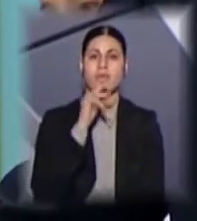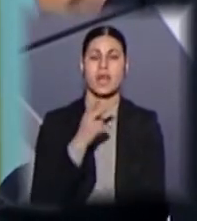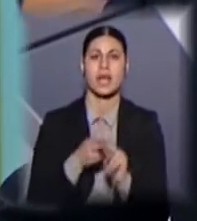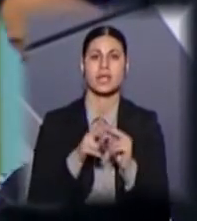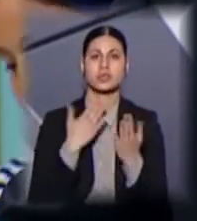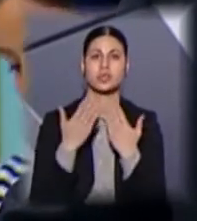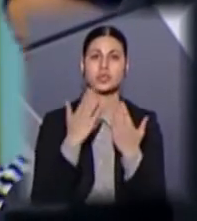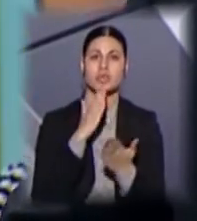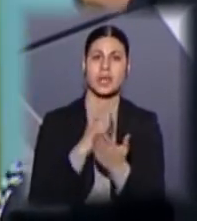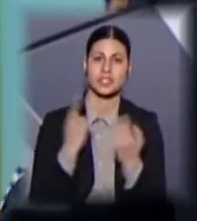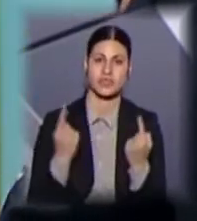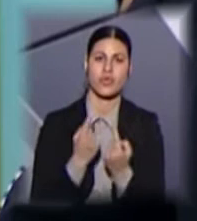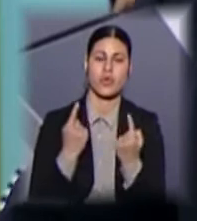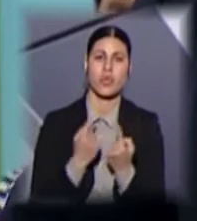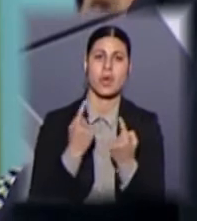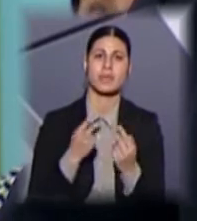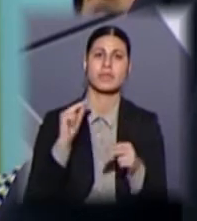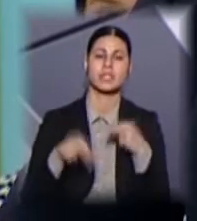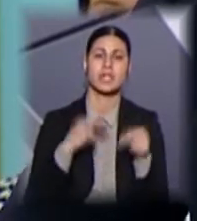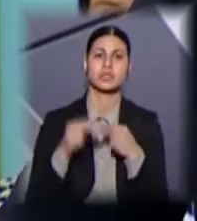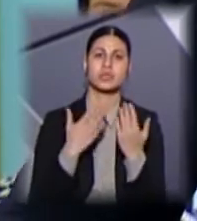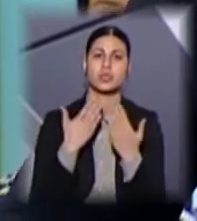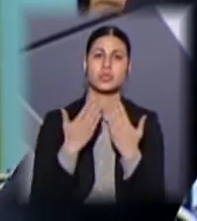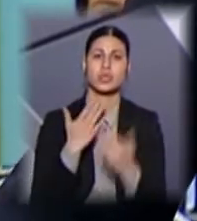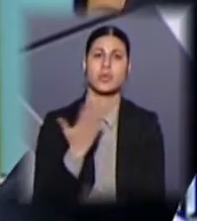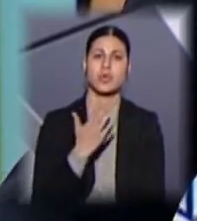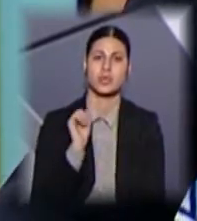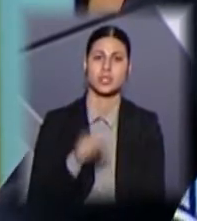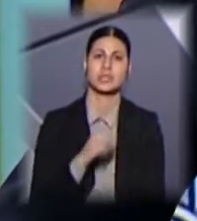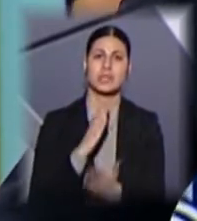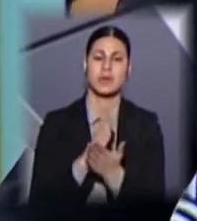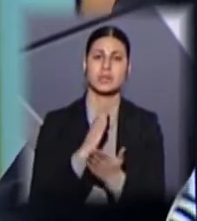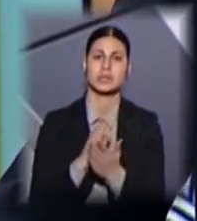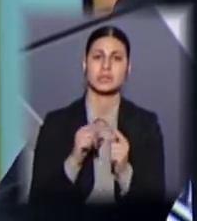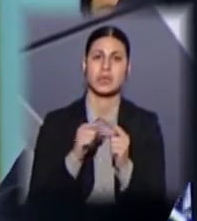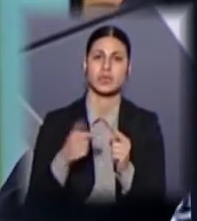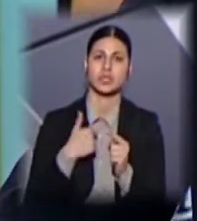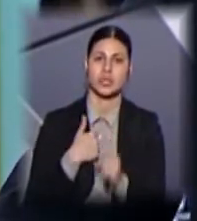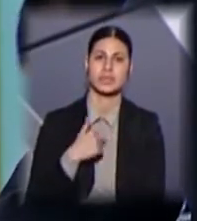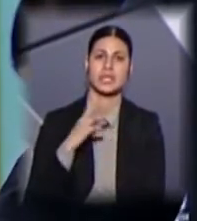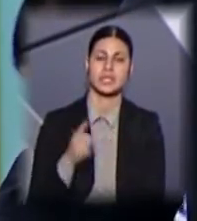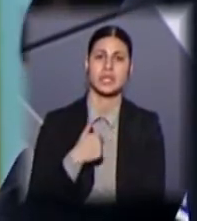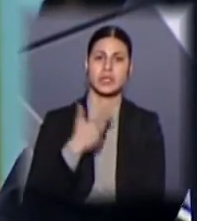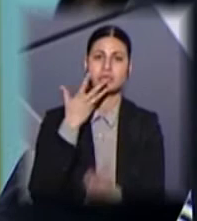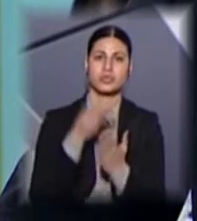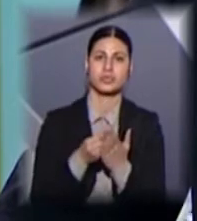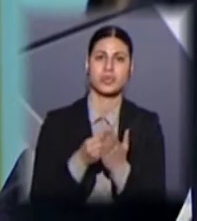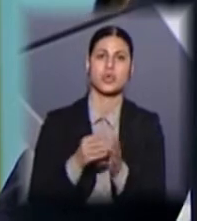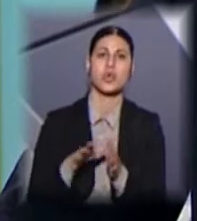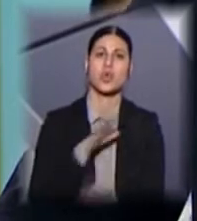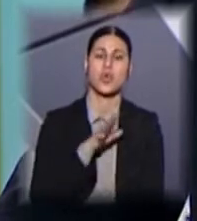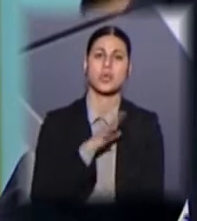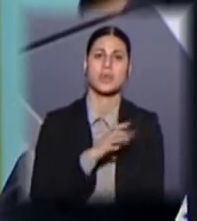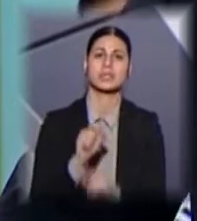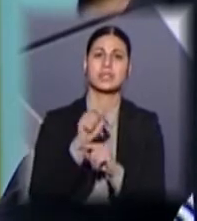ურთიერთობა არის ჩვეულებრივი სახელშეკრულებო ურთიერთობა, რომელიც შეიძლება არსებობდეს ჩემსა და ჩემი თქვათ ქონების